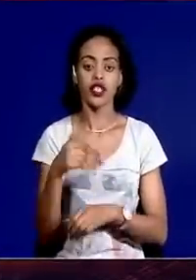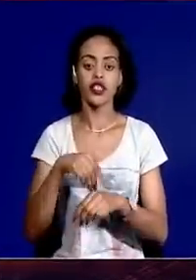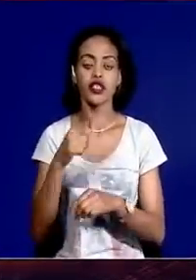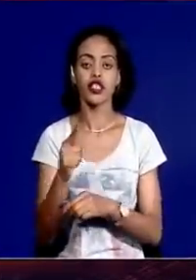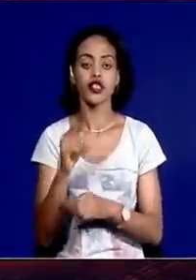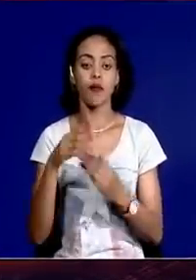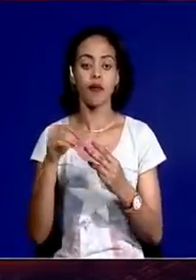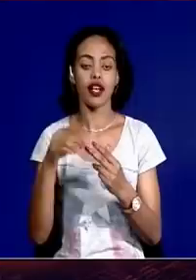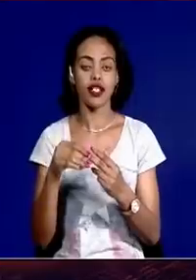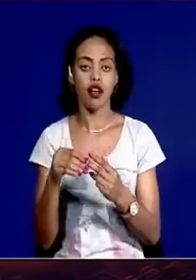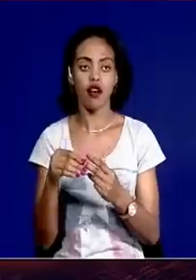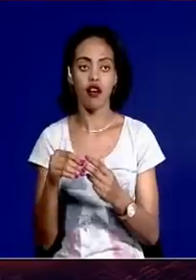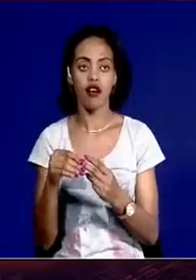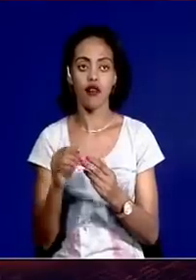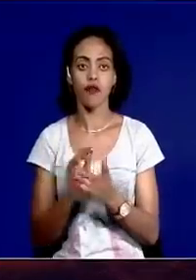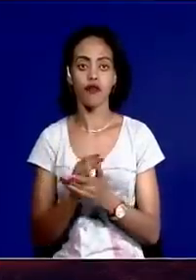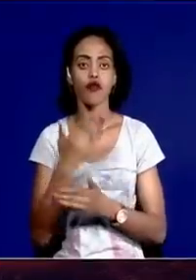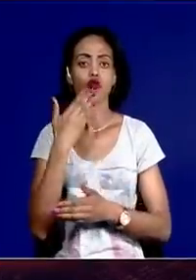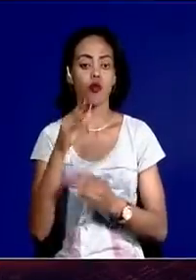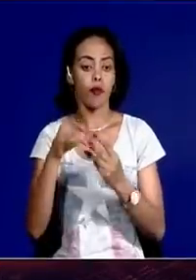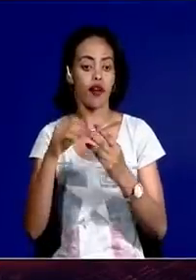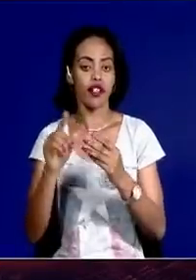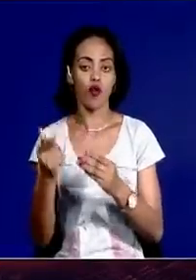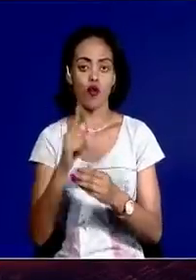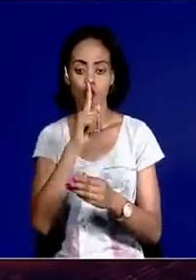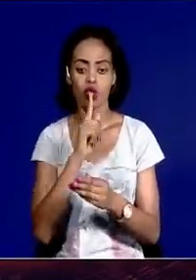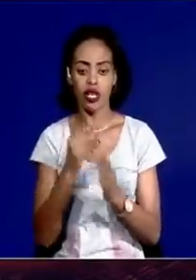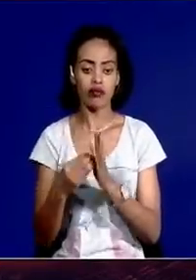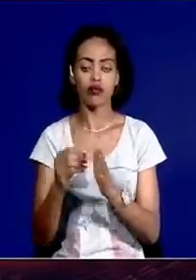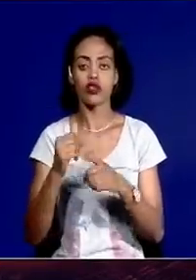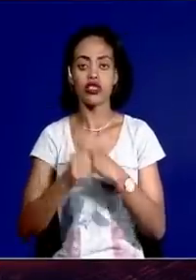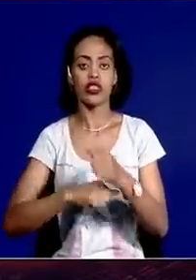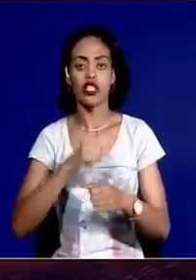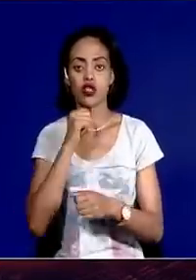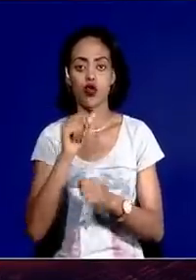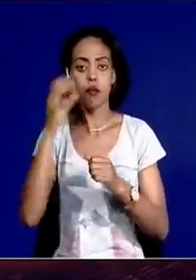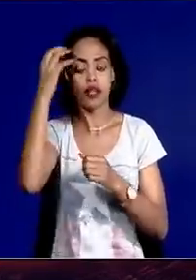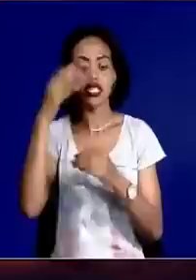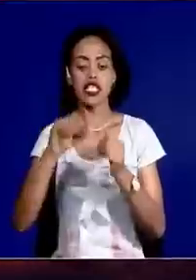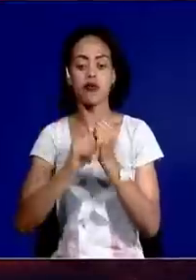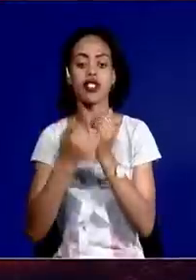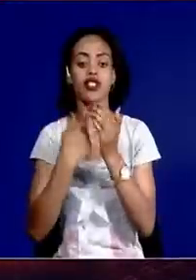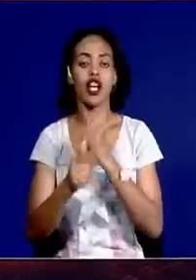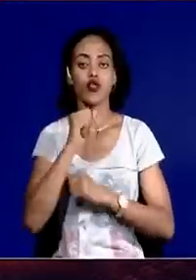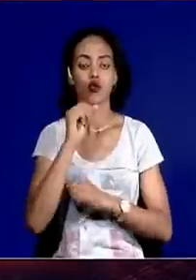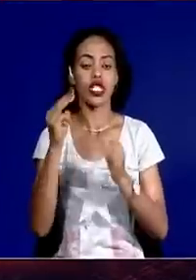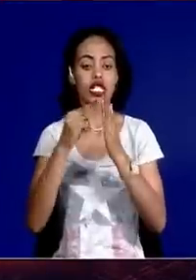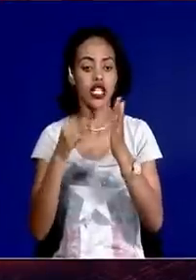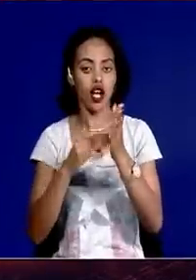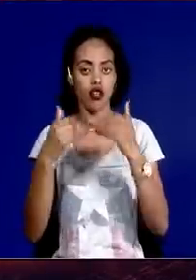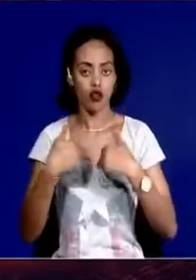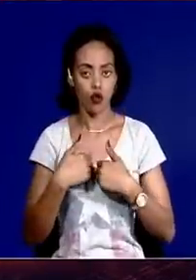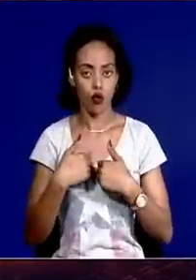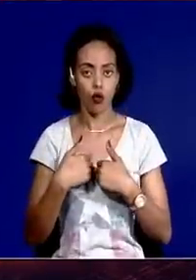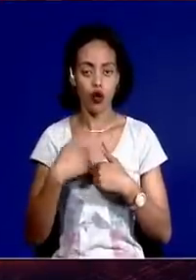مرزعة صوب مرزعة خون فينا تصعيبنا نجور ودلنا منجس المصر تروح انت كونس سرعة زلوا